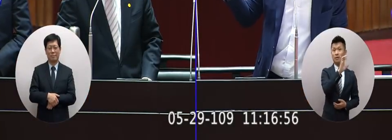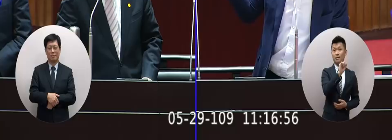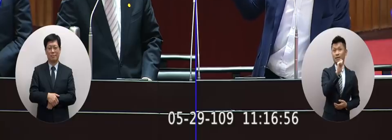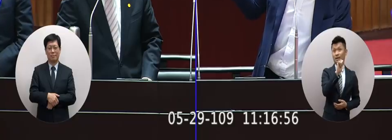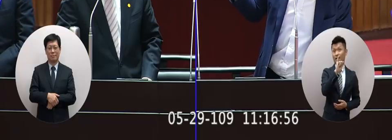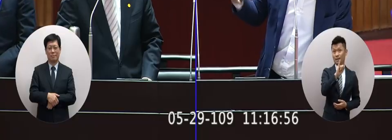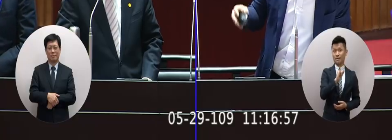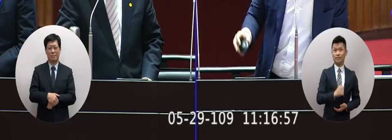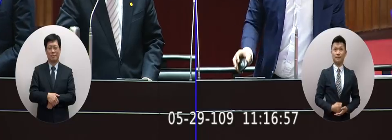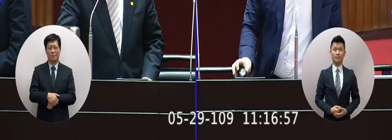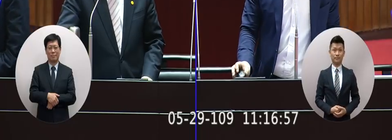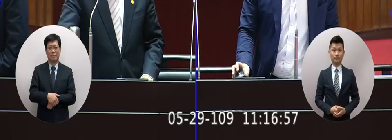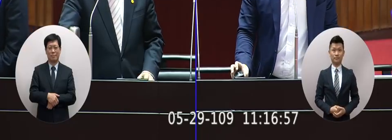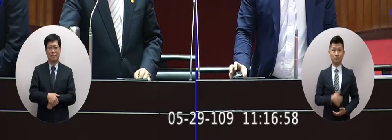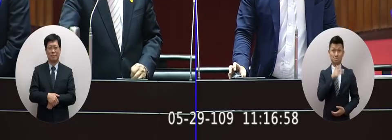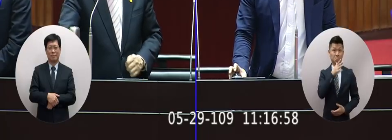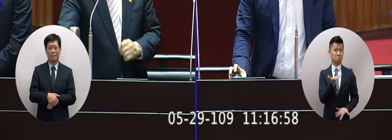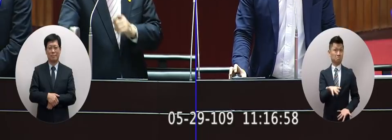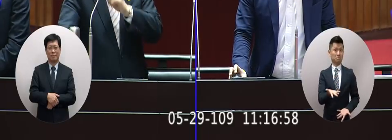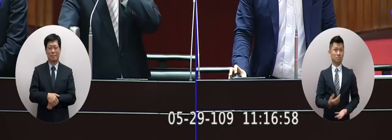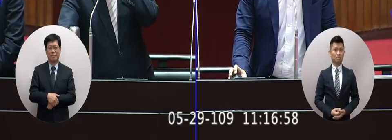要哪念？